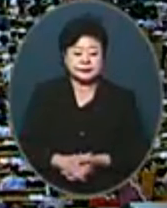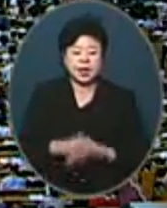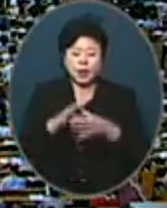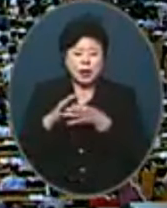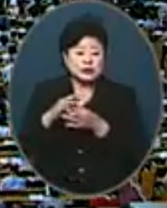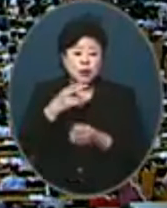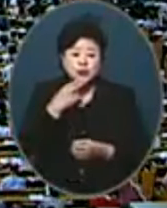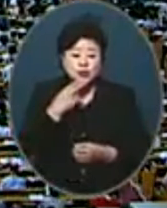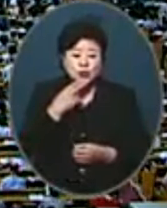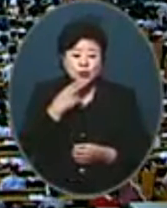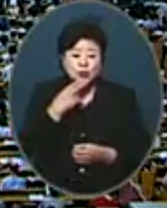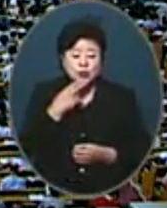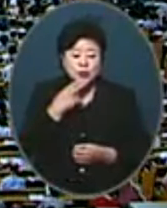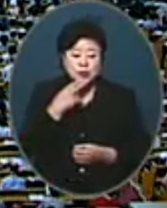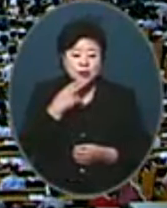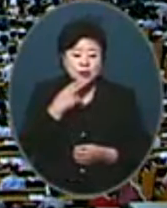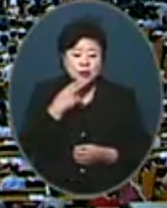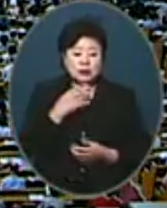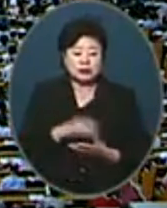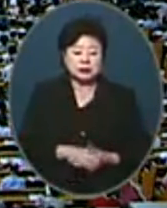무관심한